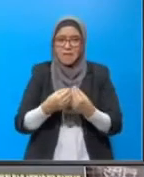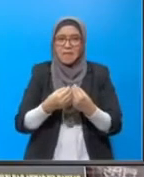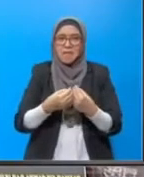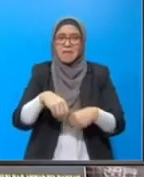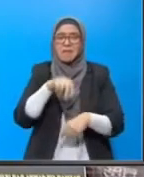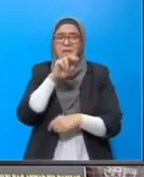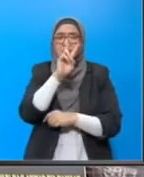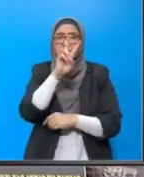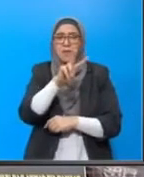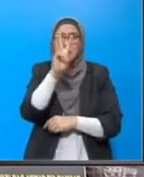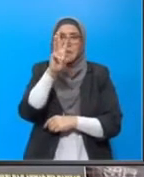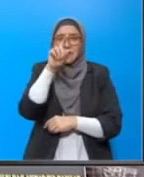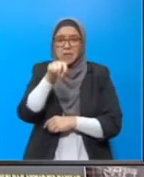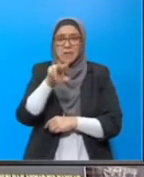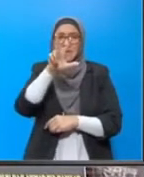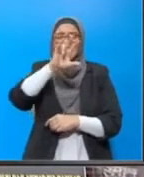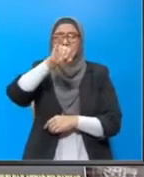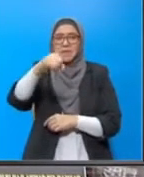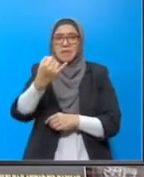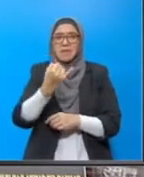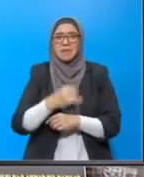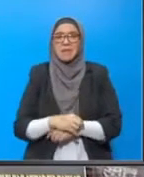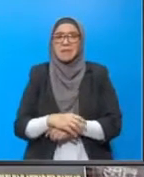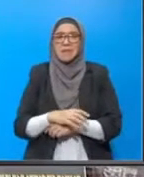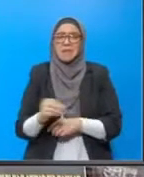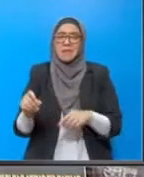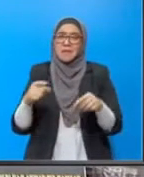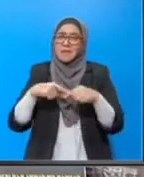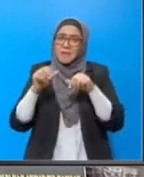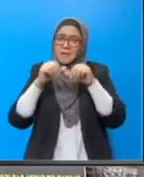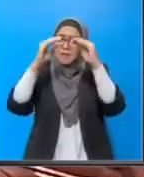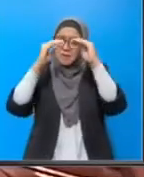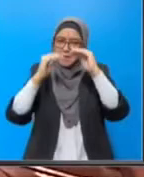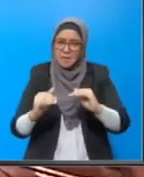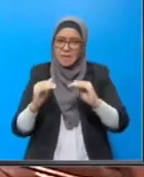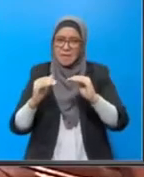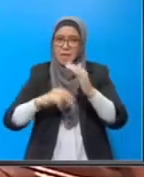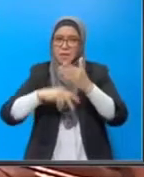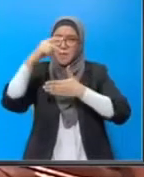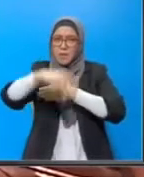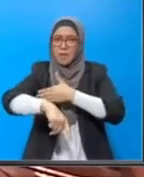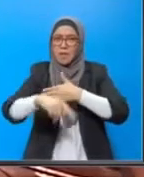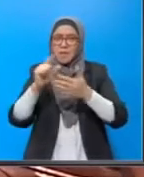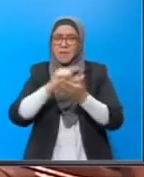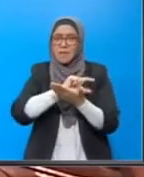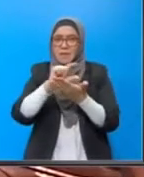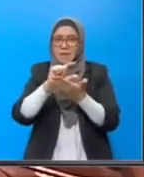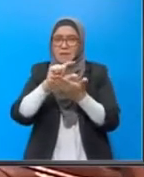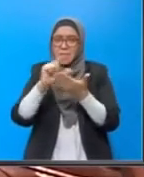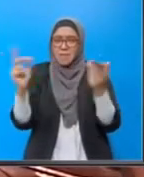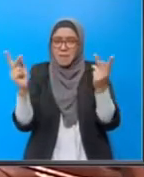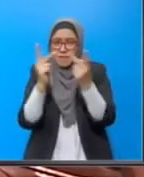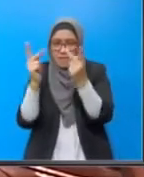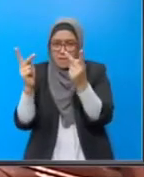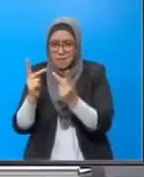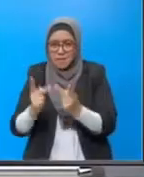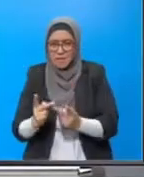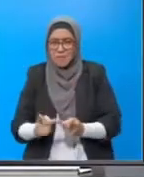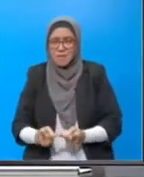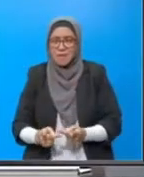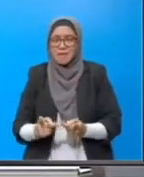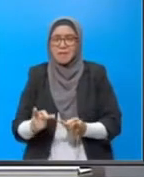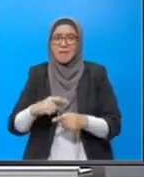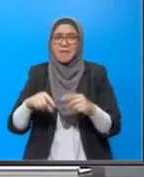3 juta selama ini to program Grand pemandangan change upgrade products dan grade program Grand